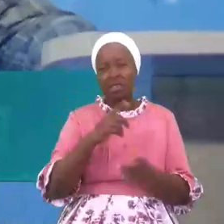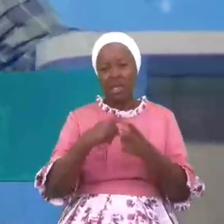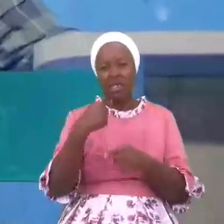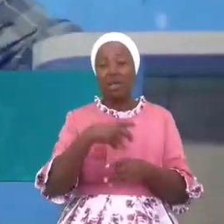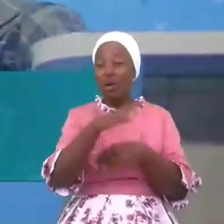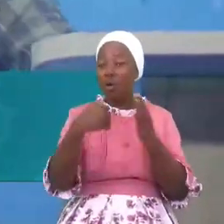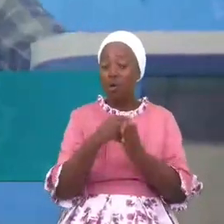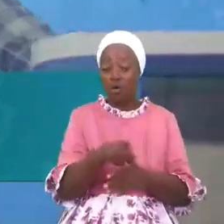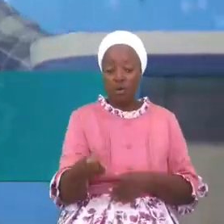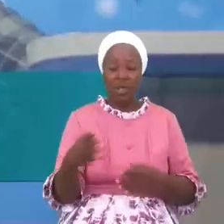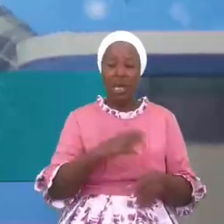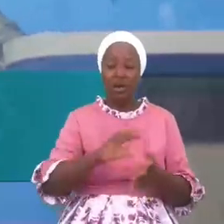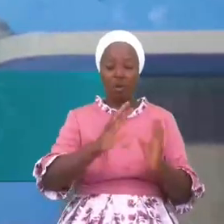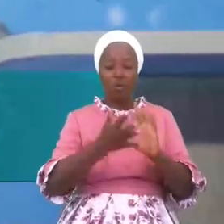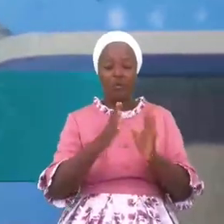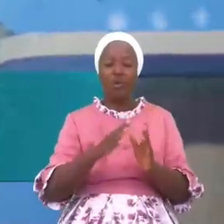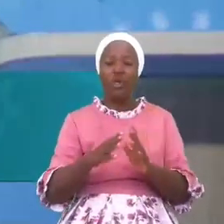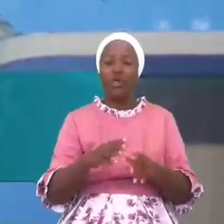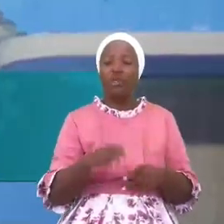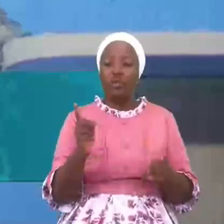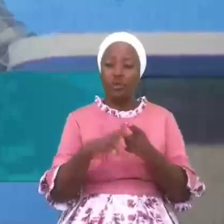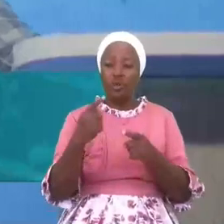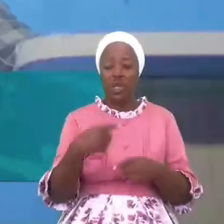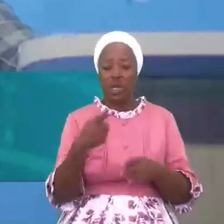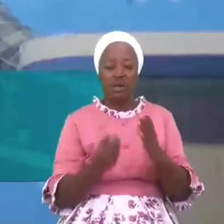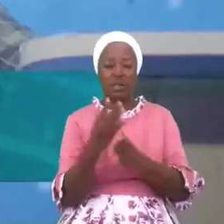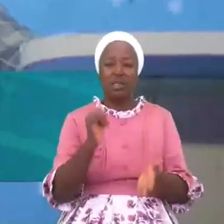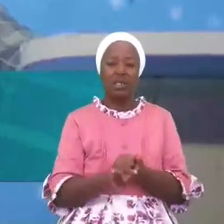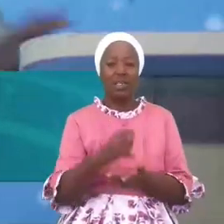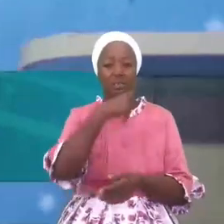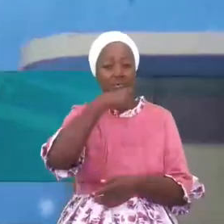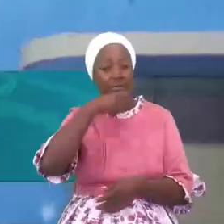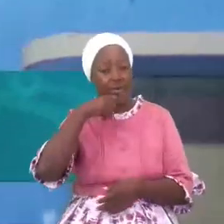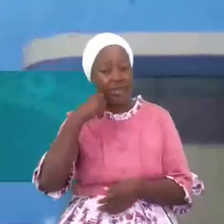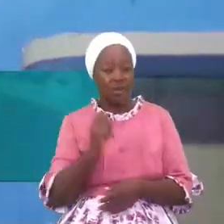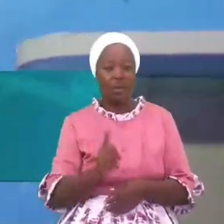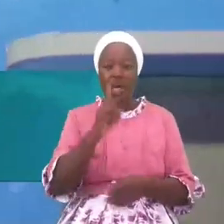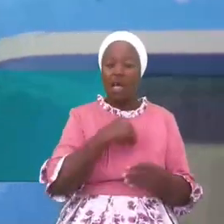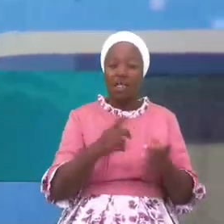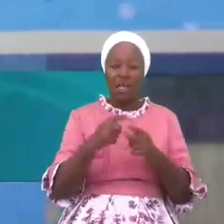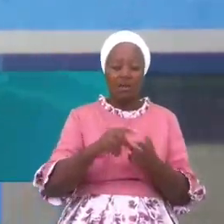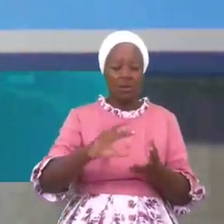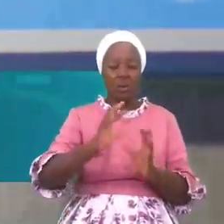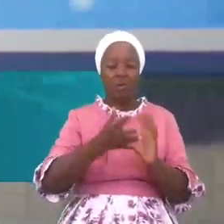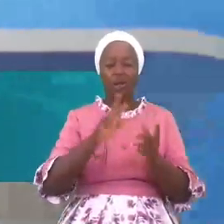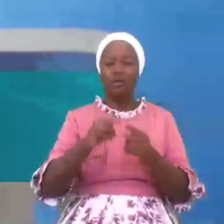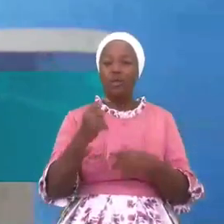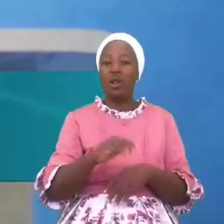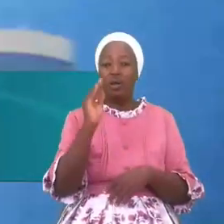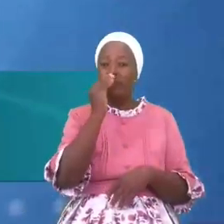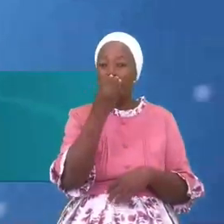que toutes ces choses sont comparées à l'herbe qui sèche et elles sont comparées à la fleur qui